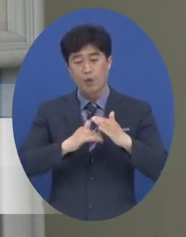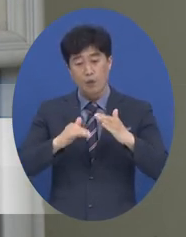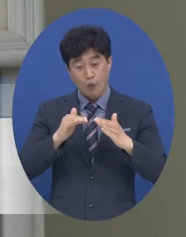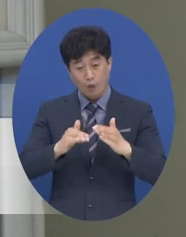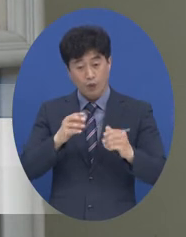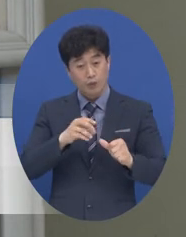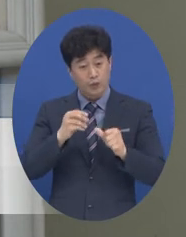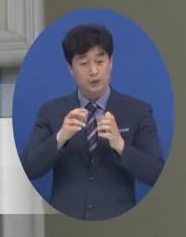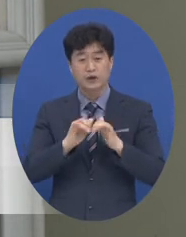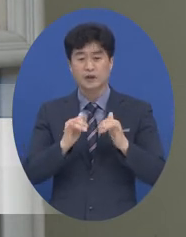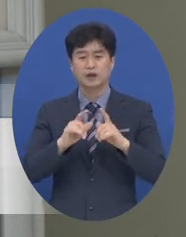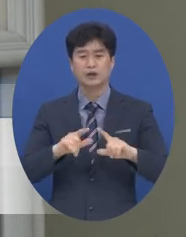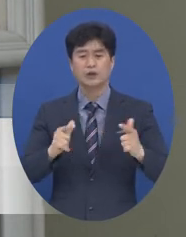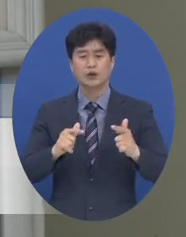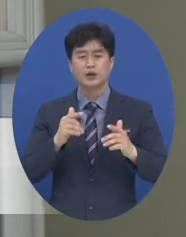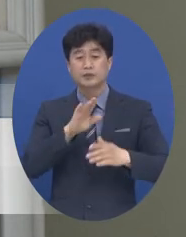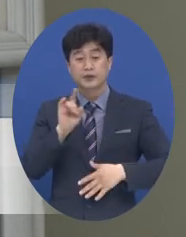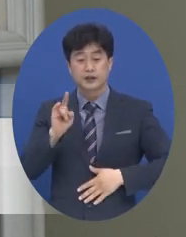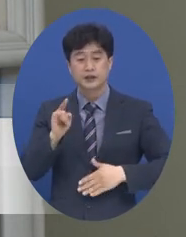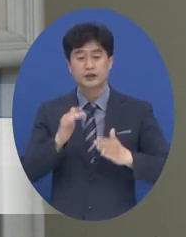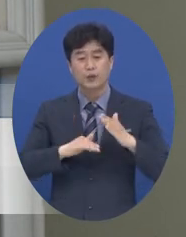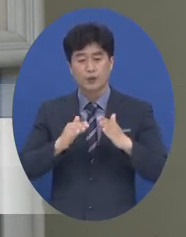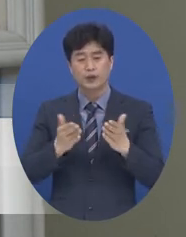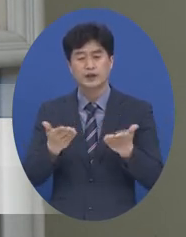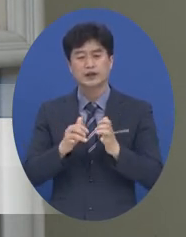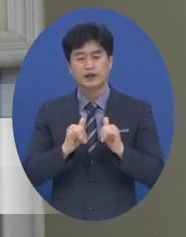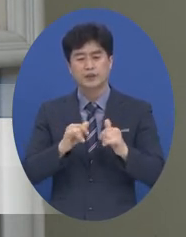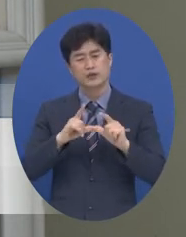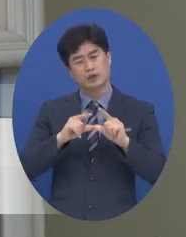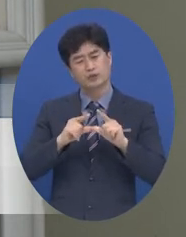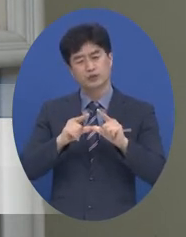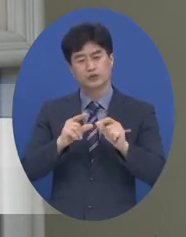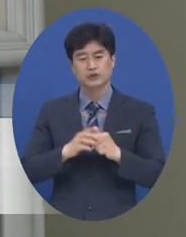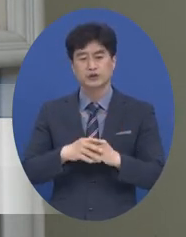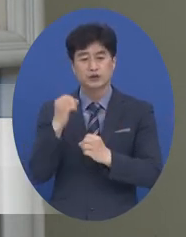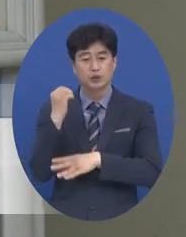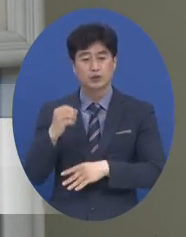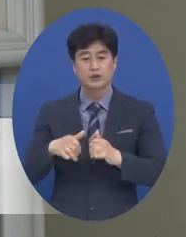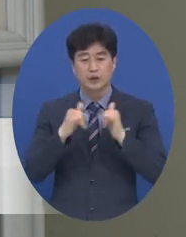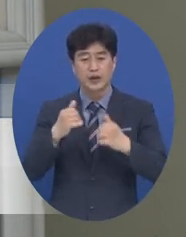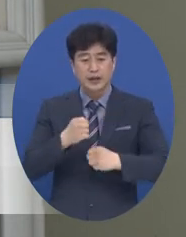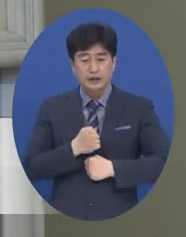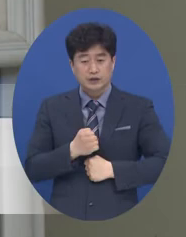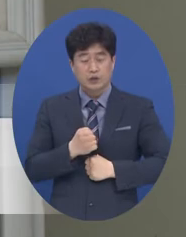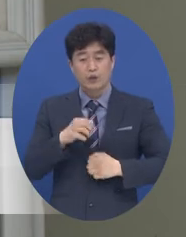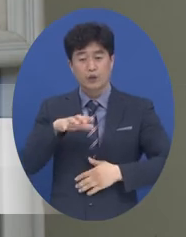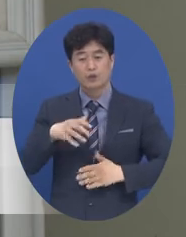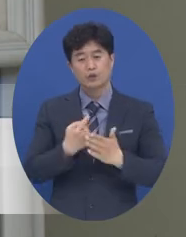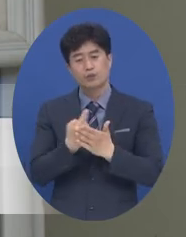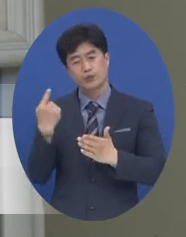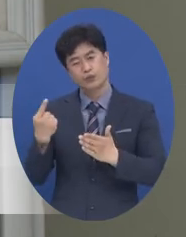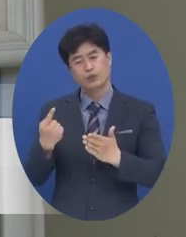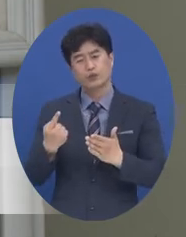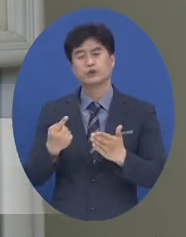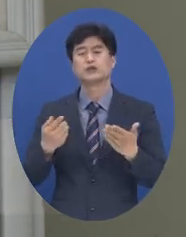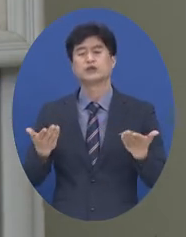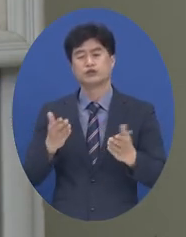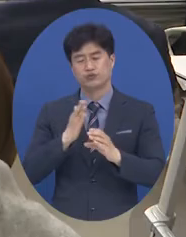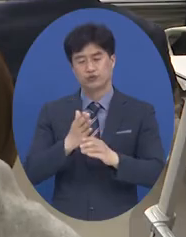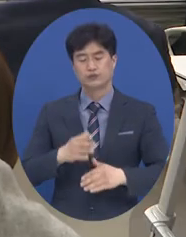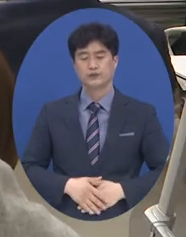정규직이 아니고 비정규직 노동자들이 대다수인 상황이고요. 기본적으로는 사회 안전망에서 배제된 채 노동을 하고